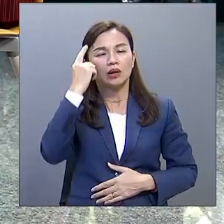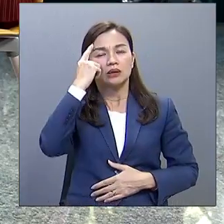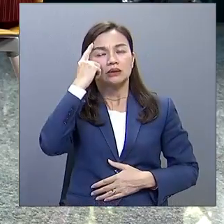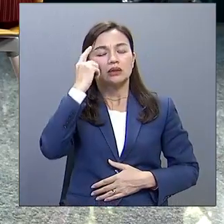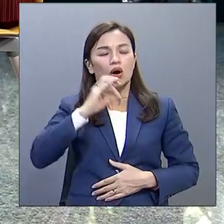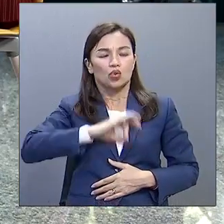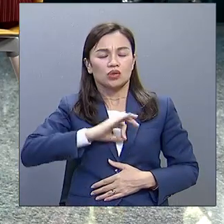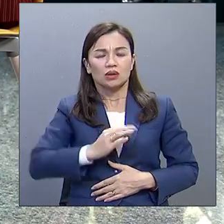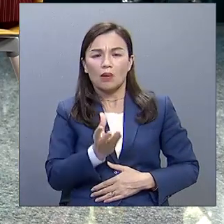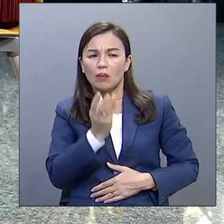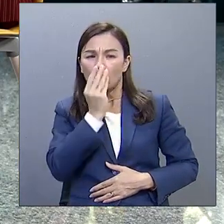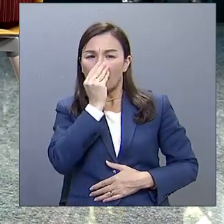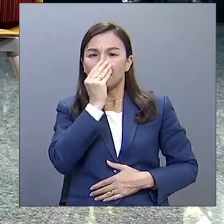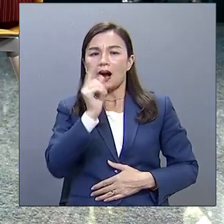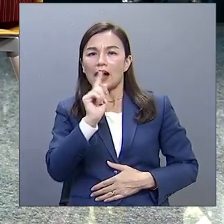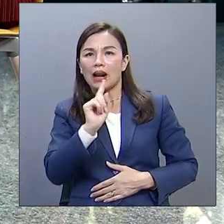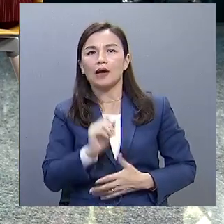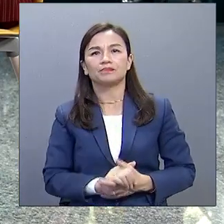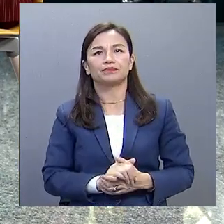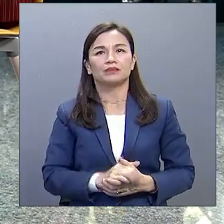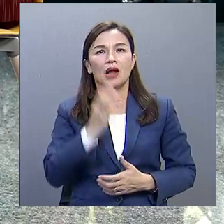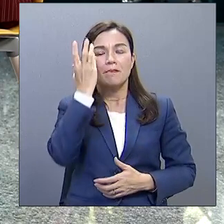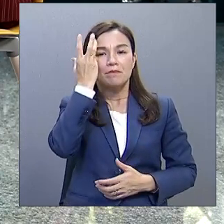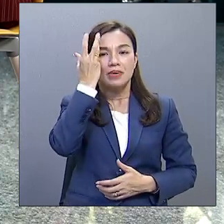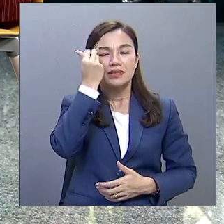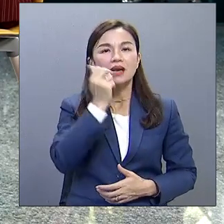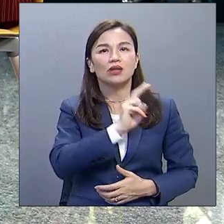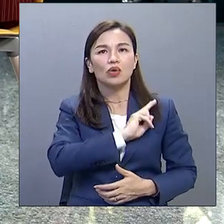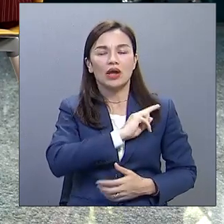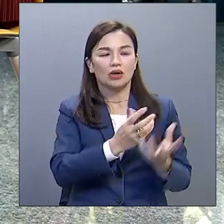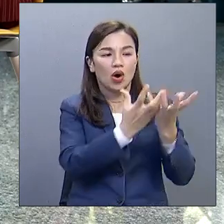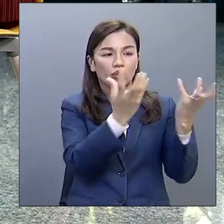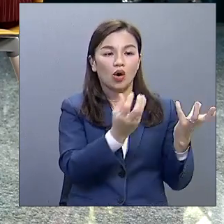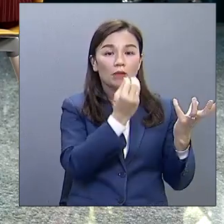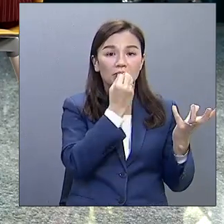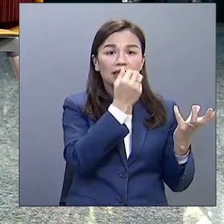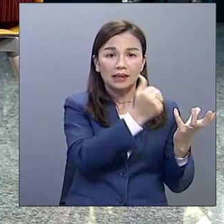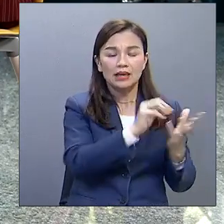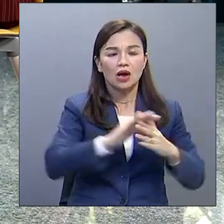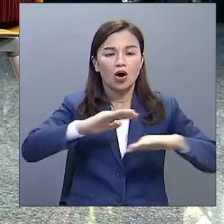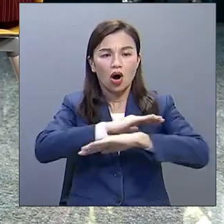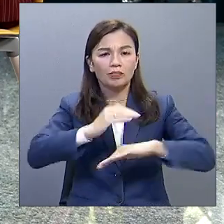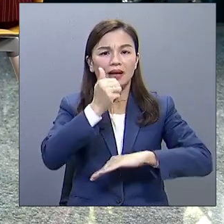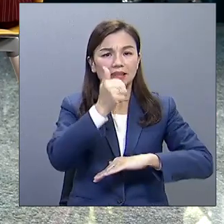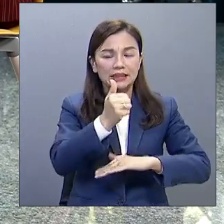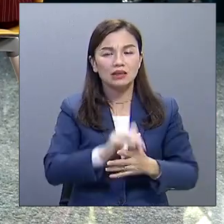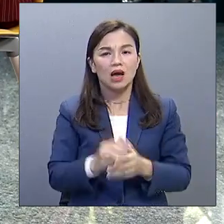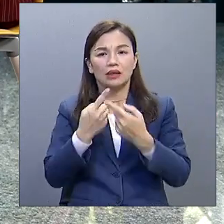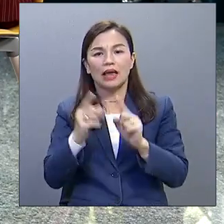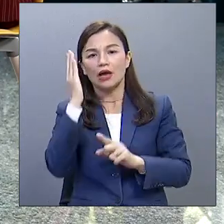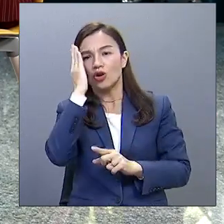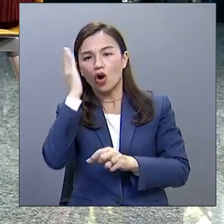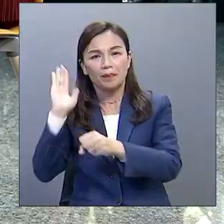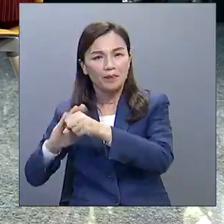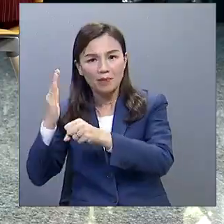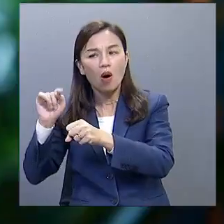ฟังเสียงตัวเราหรือเปล่าหมอก็เลยมาพิจารณาอาหารหมอก็เป๊ะออกกำลังกายก็เป๊ะมีเรื่องนอนหม